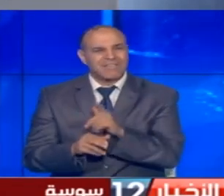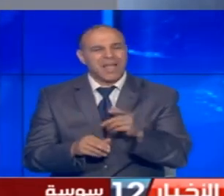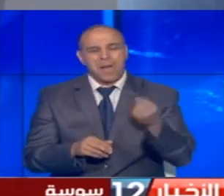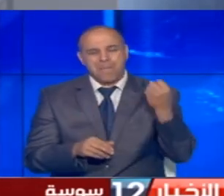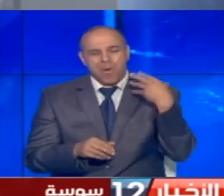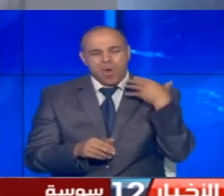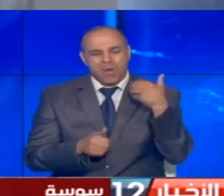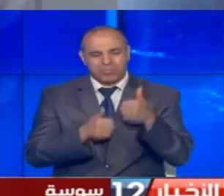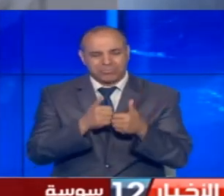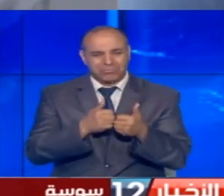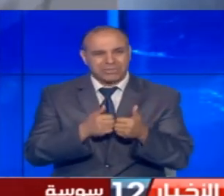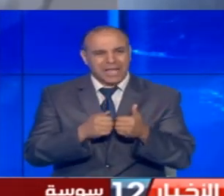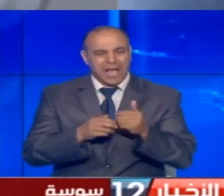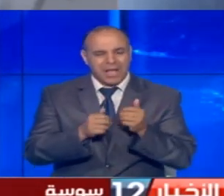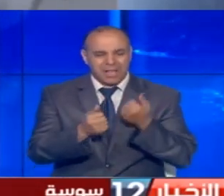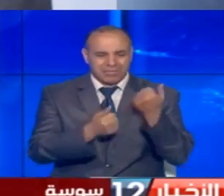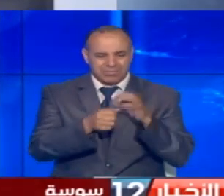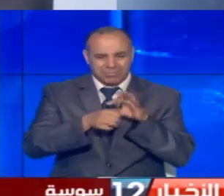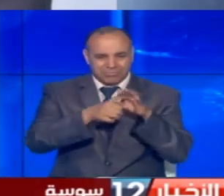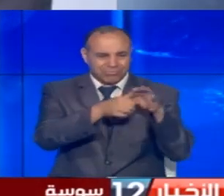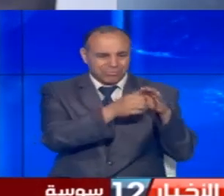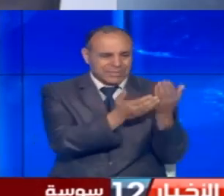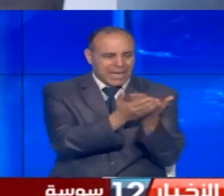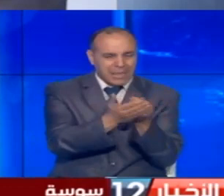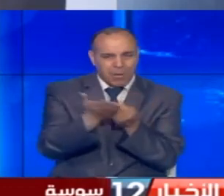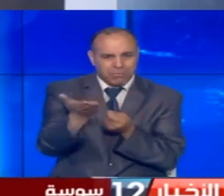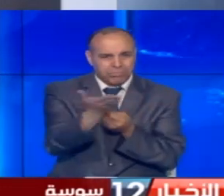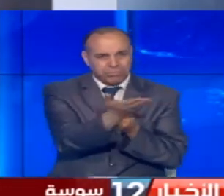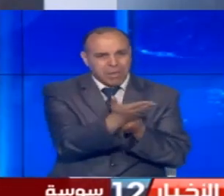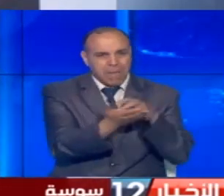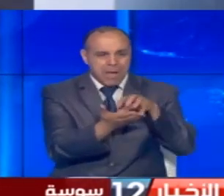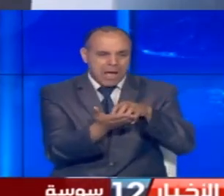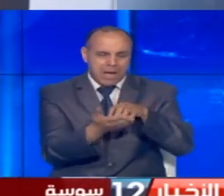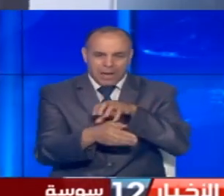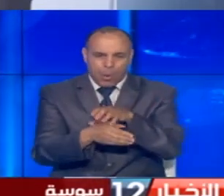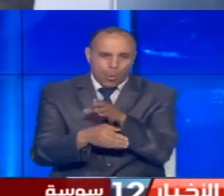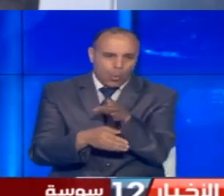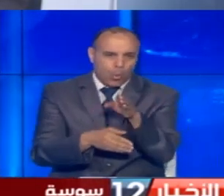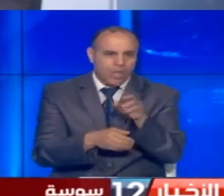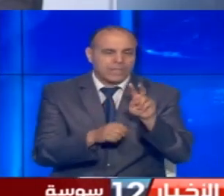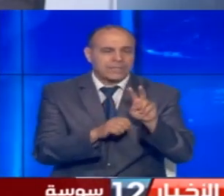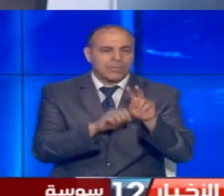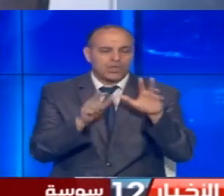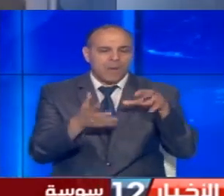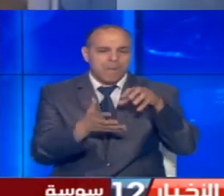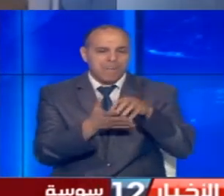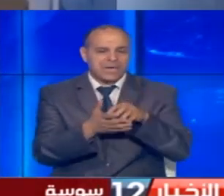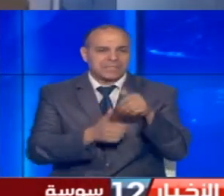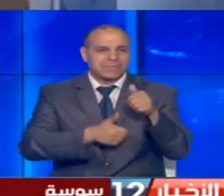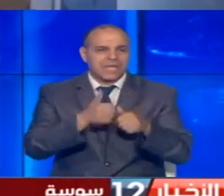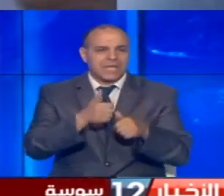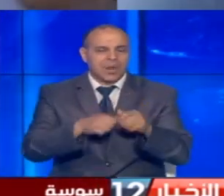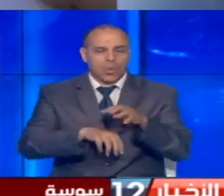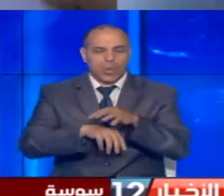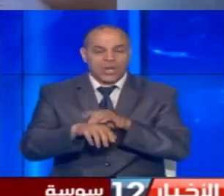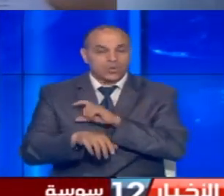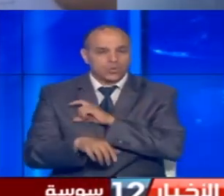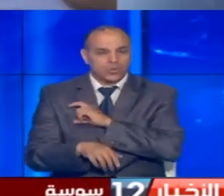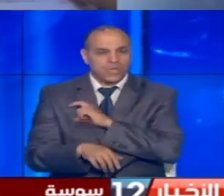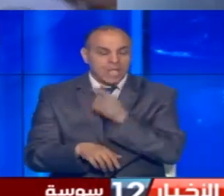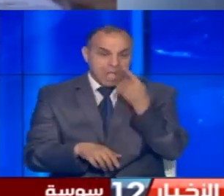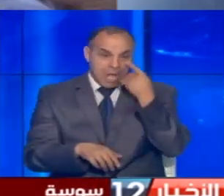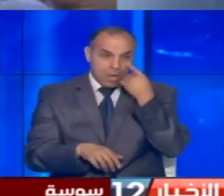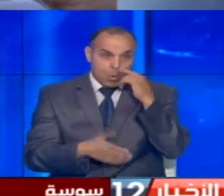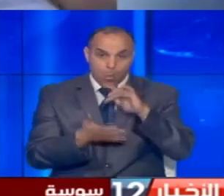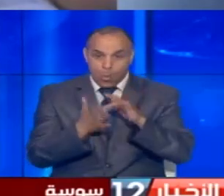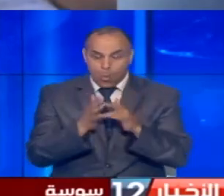بيضاء لتأمين وصول الاختبارات الكتابية من مقر المندوبية إلى 27 مركز امتحان بالولاية بهدف رصد